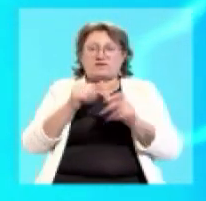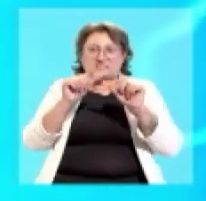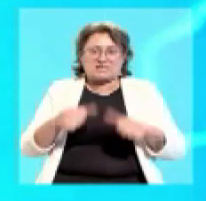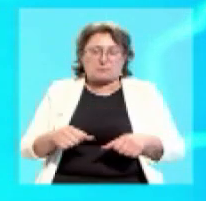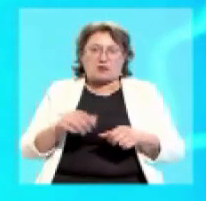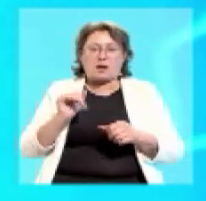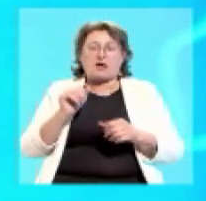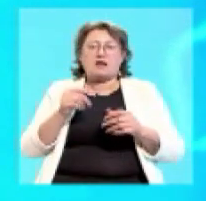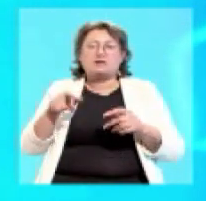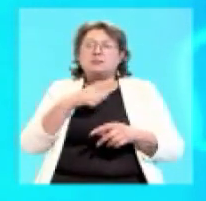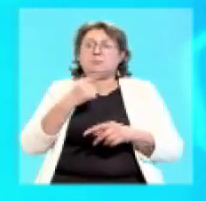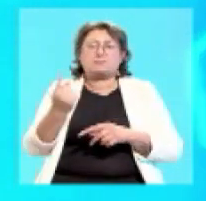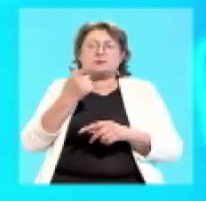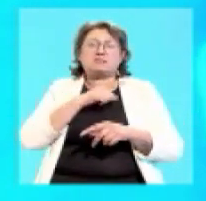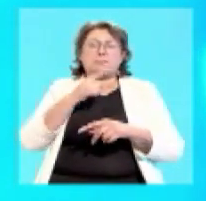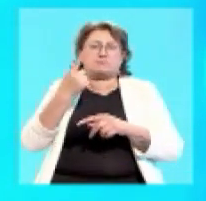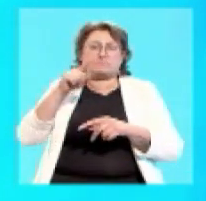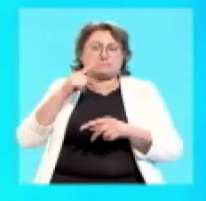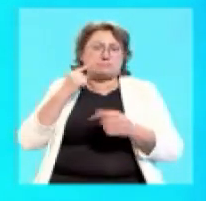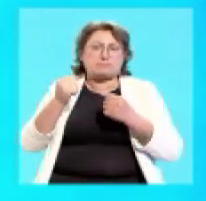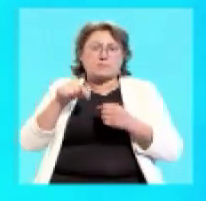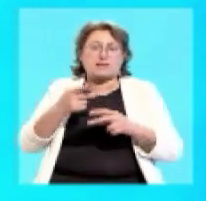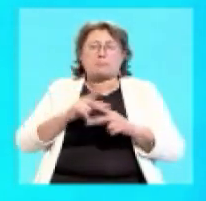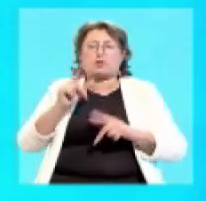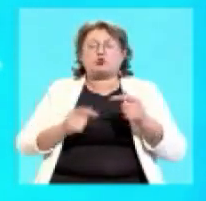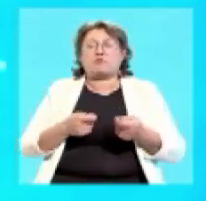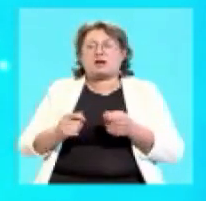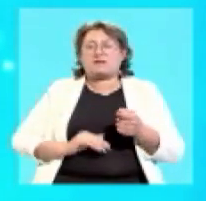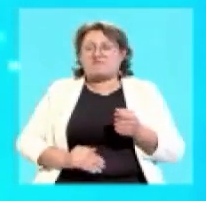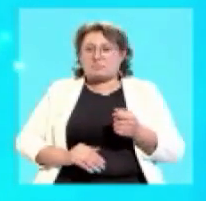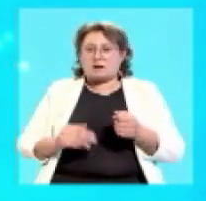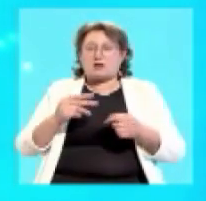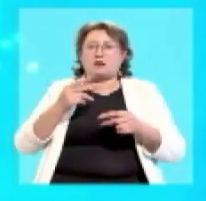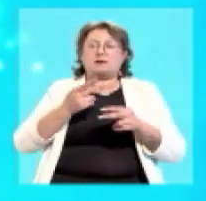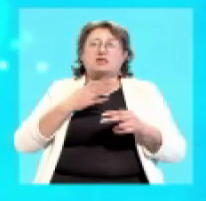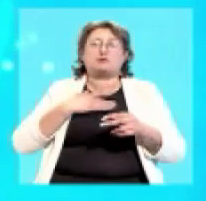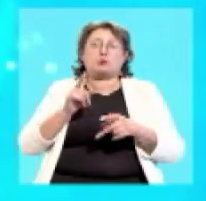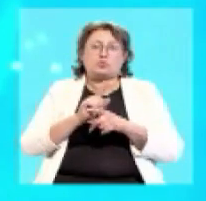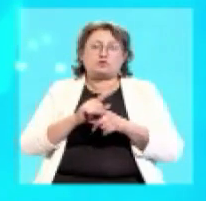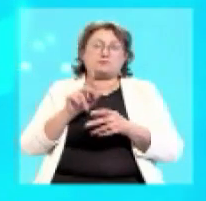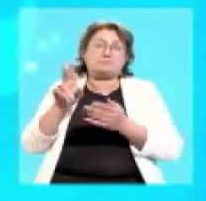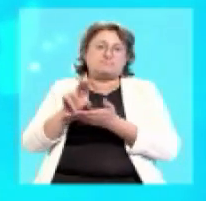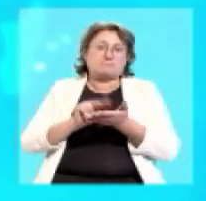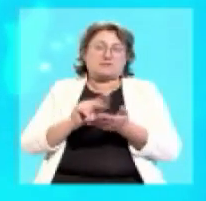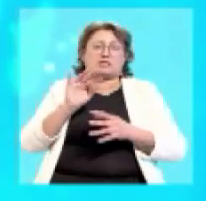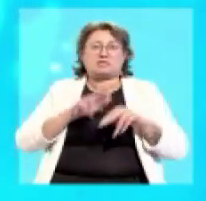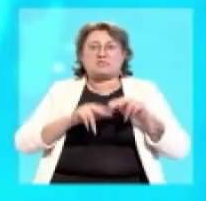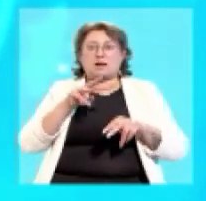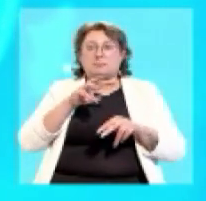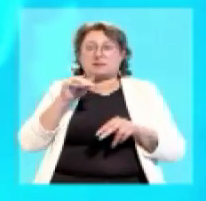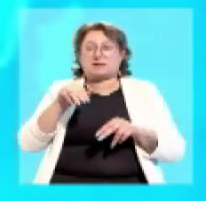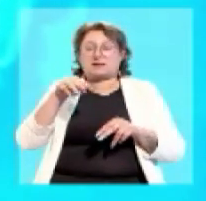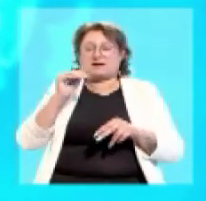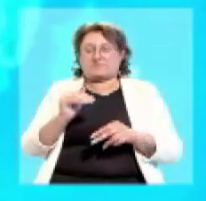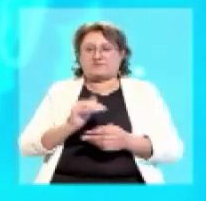А визитная карточка региона стали модернизированные молочно-товарные фермы. В нашем регионе также взяли курс на строительство МТФ.